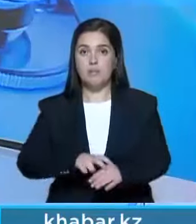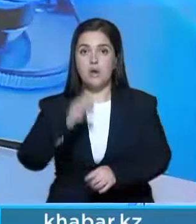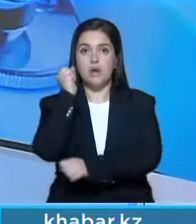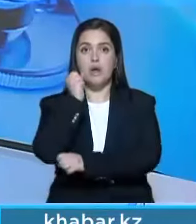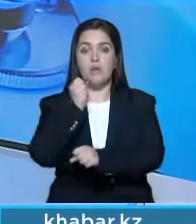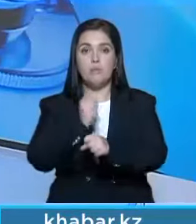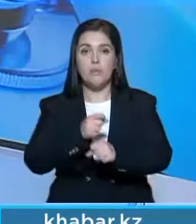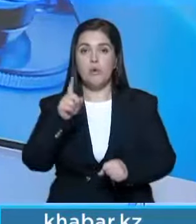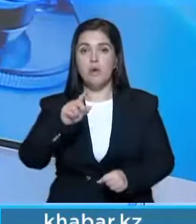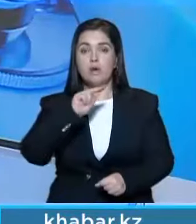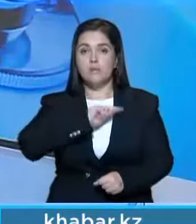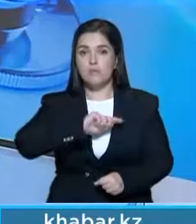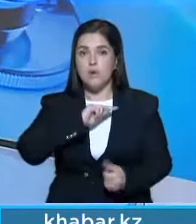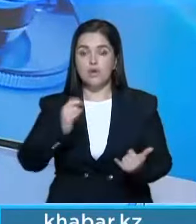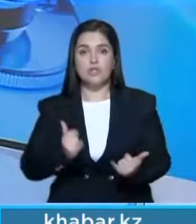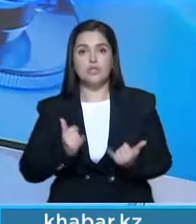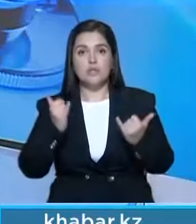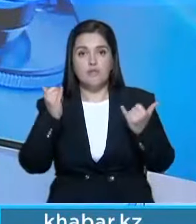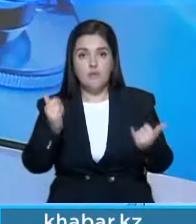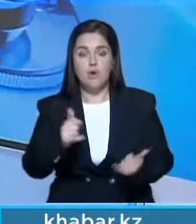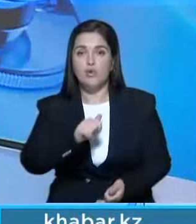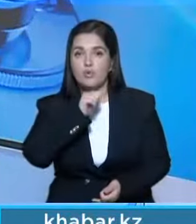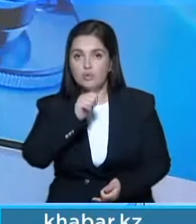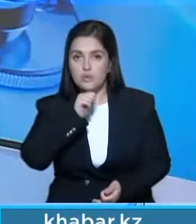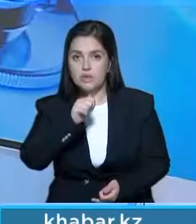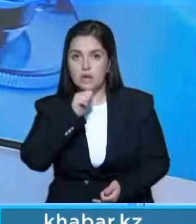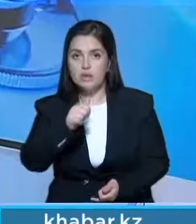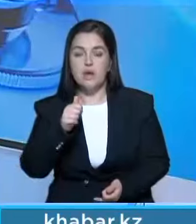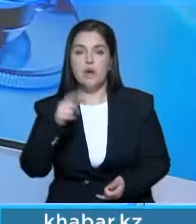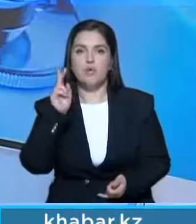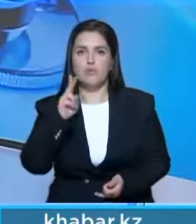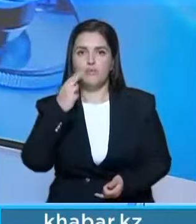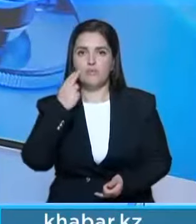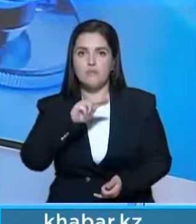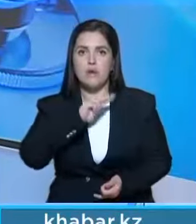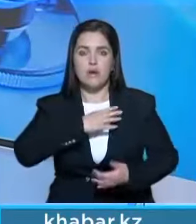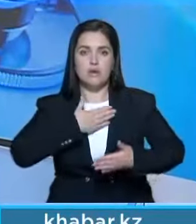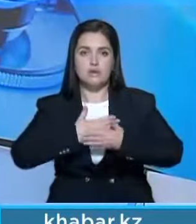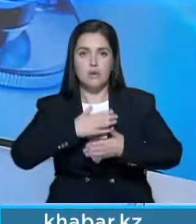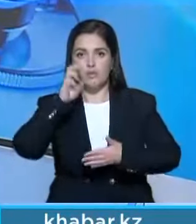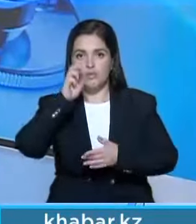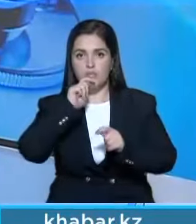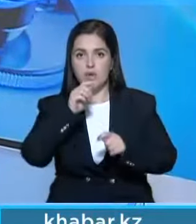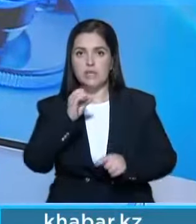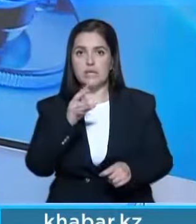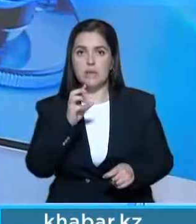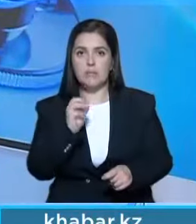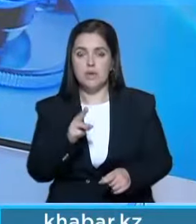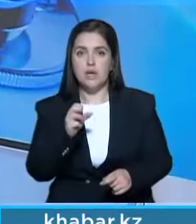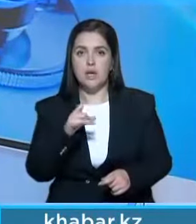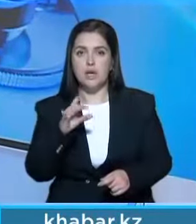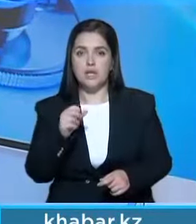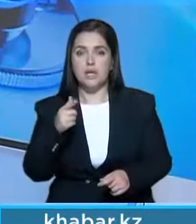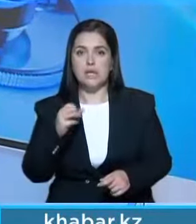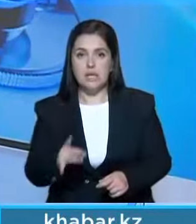Медицинских работников накануне профессионального праздника чествовали в Костанае. Лучшие в своем деле получили государственную награду. Медаль Еңбекарда Герой